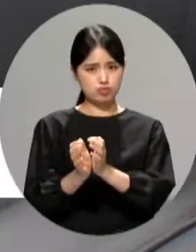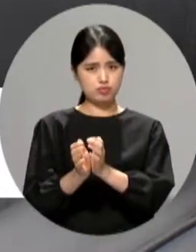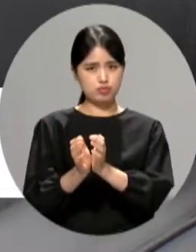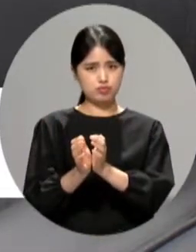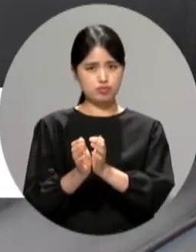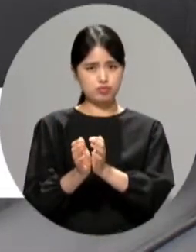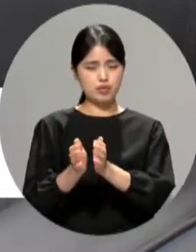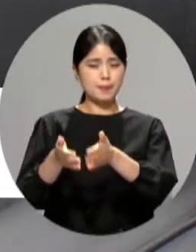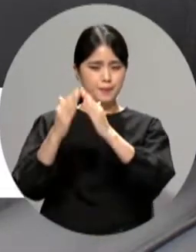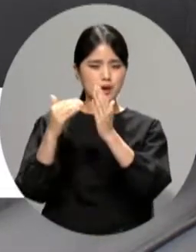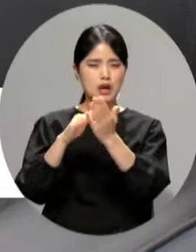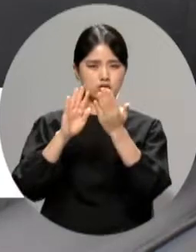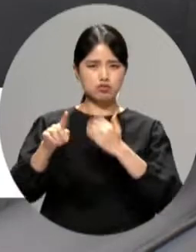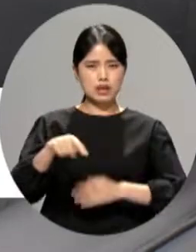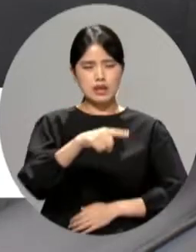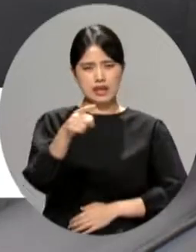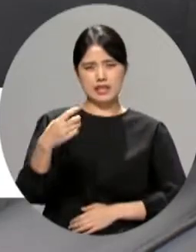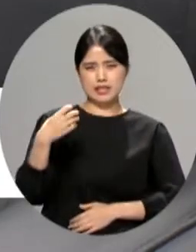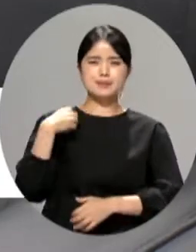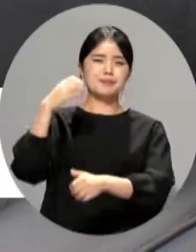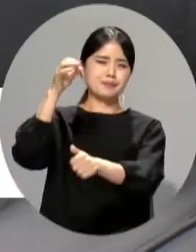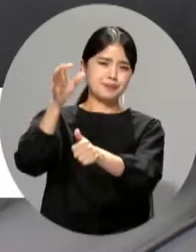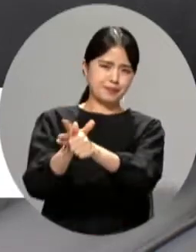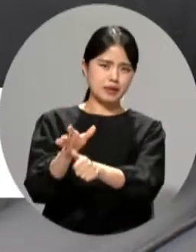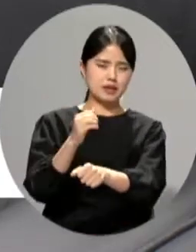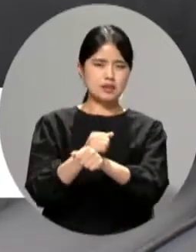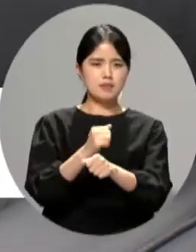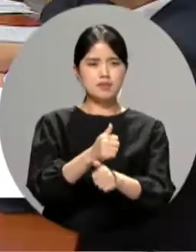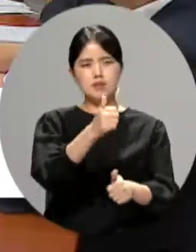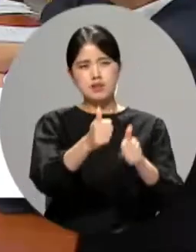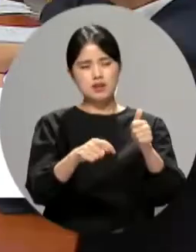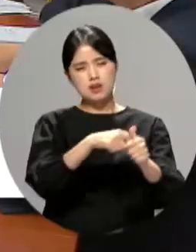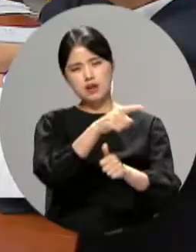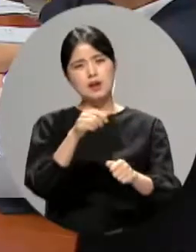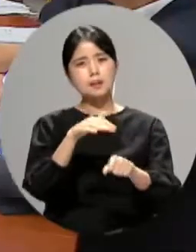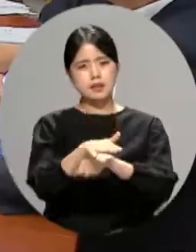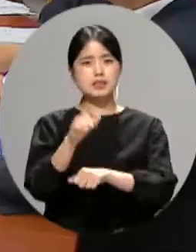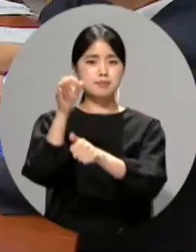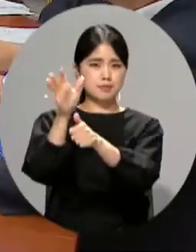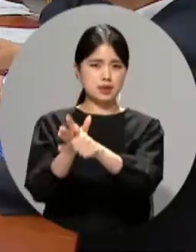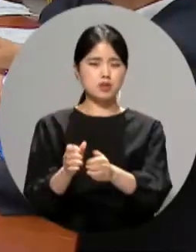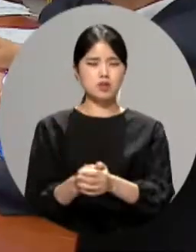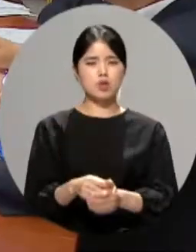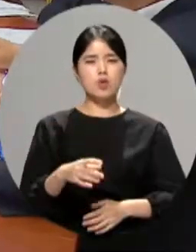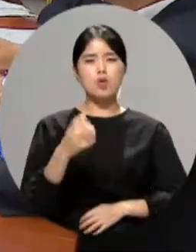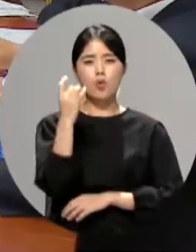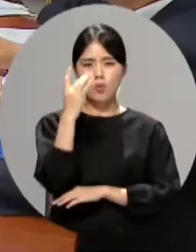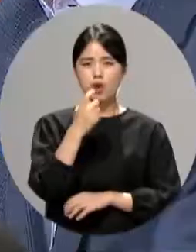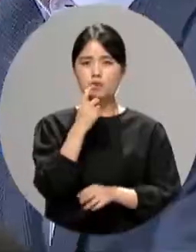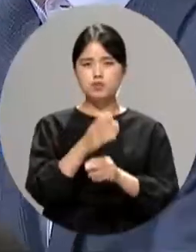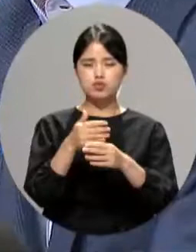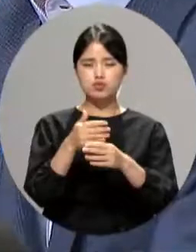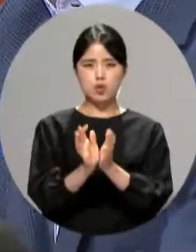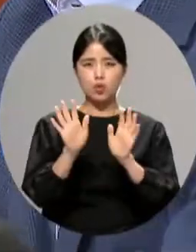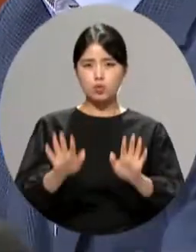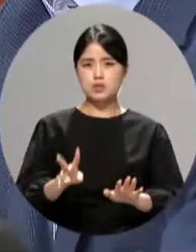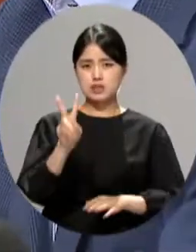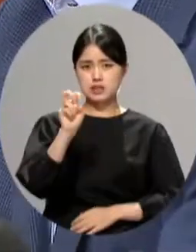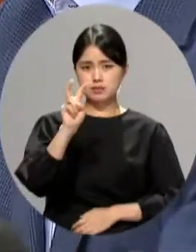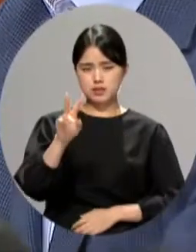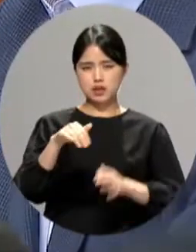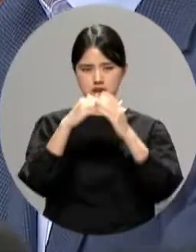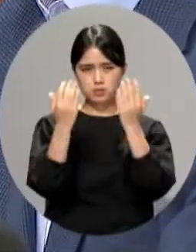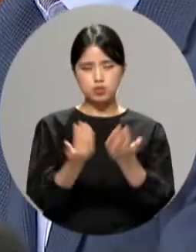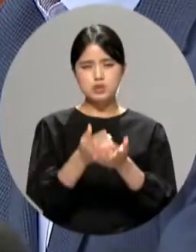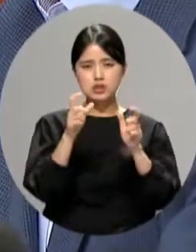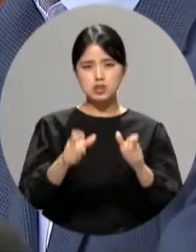꾸려지면 그 지도부 책임 하에 뭐 경선을 치르든 단수 공천을 하든. 당초 민주당은 오는 22일까지 모든